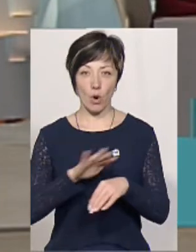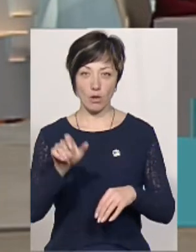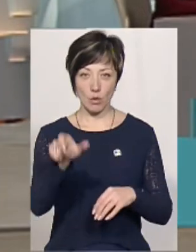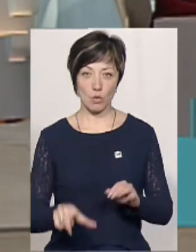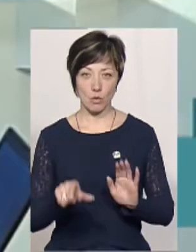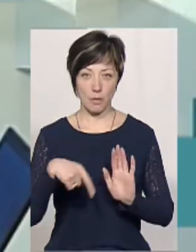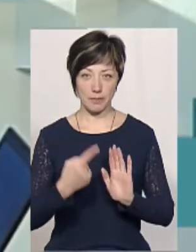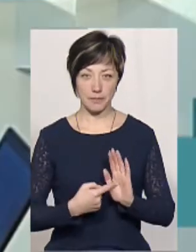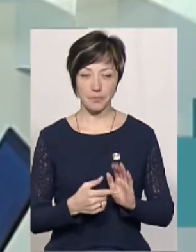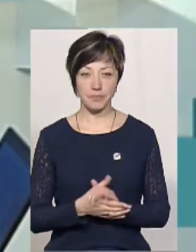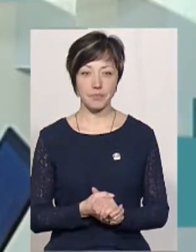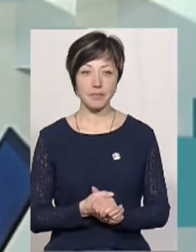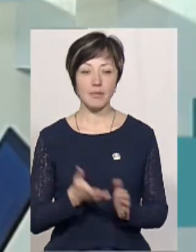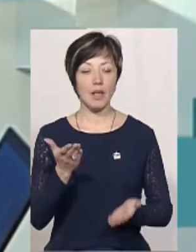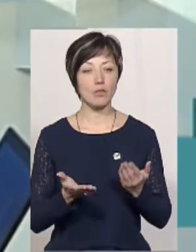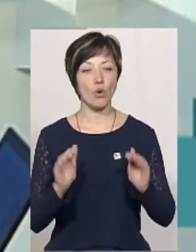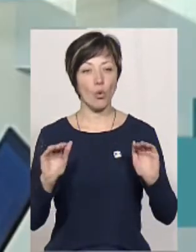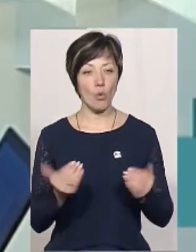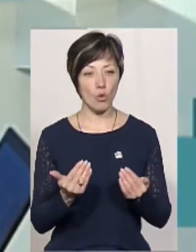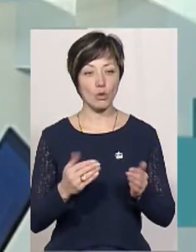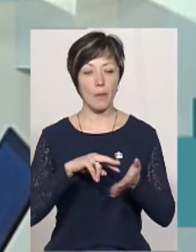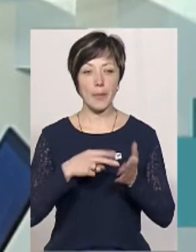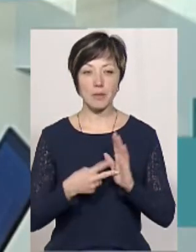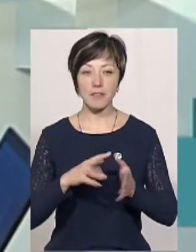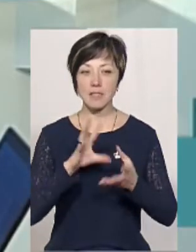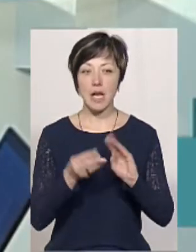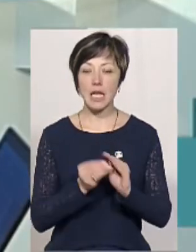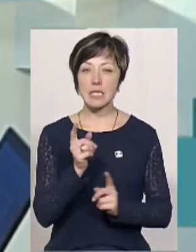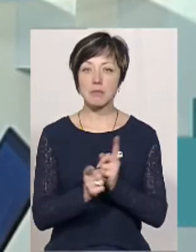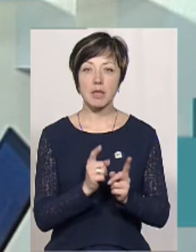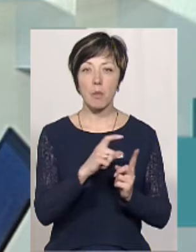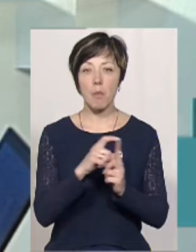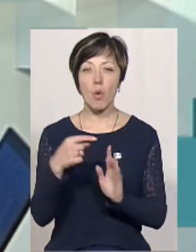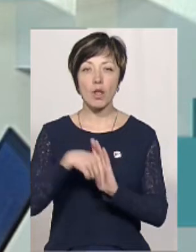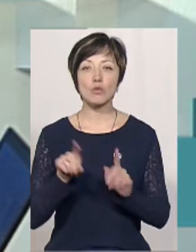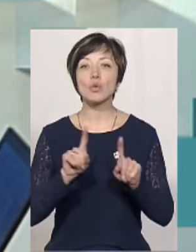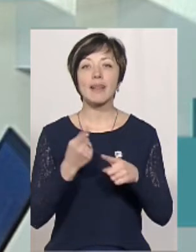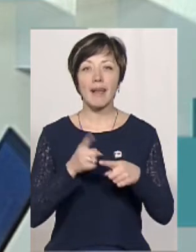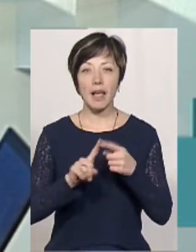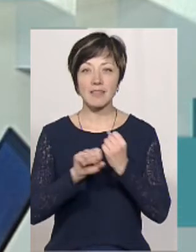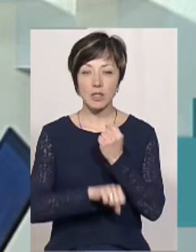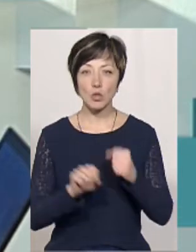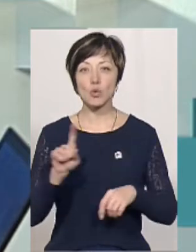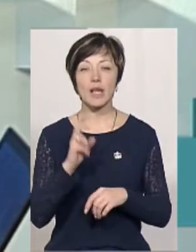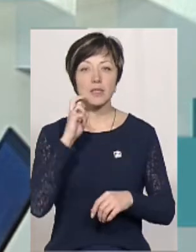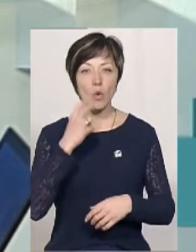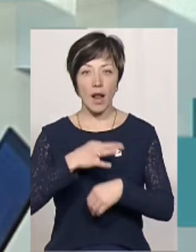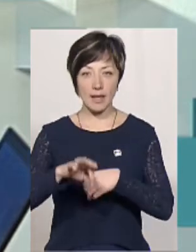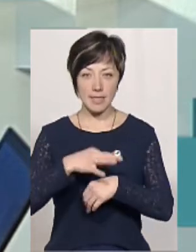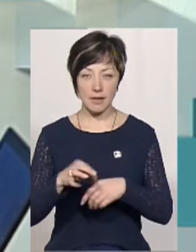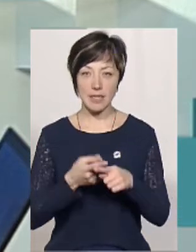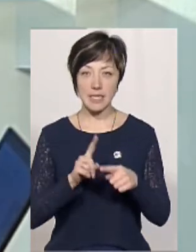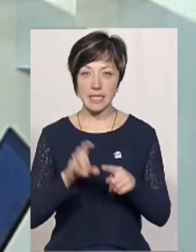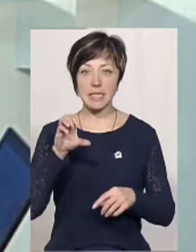Прошу. Ну, зокрема, якщо так коротко, передбачено взагалі зміна поняття, що таке зґвалтування, що таке сексуальне насильство. Оскільки